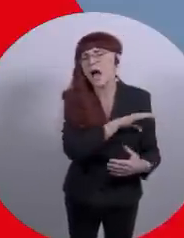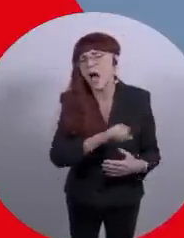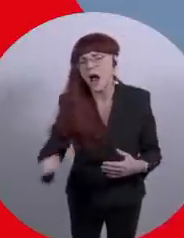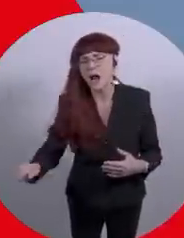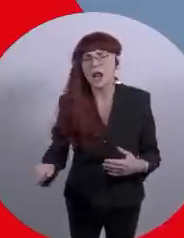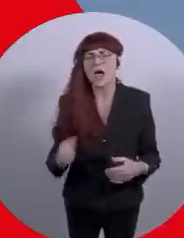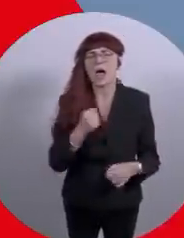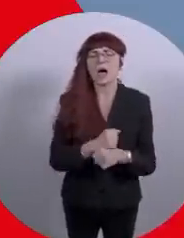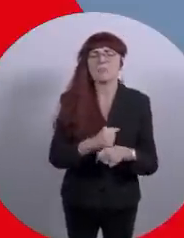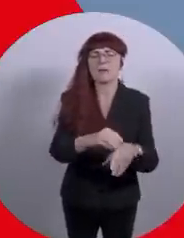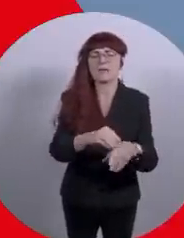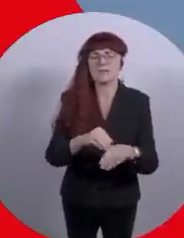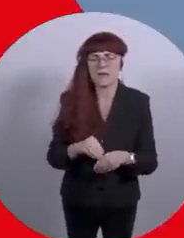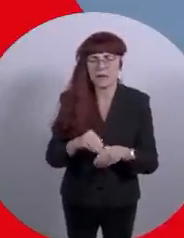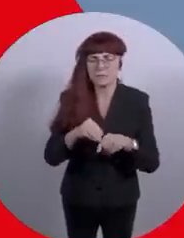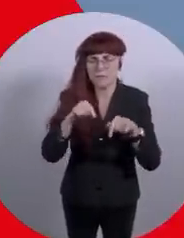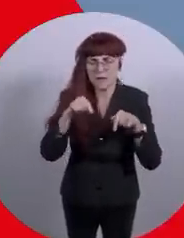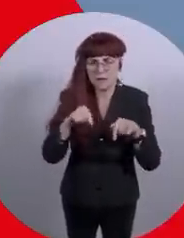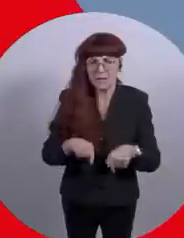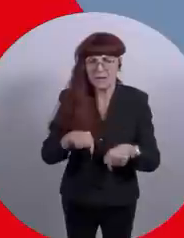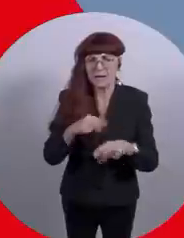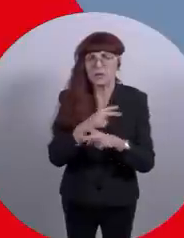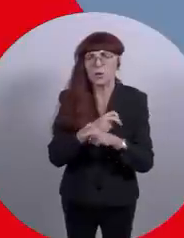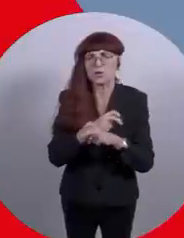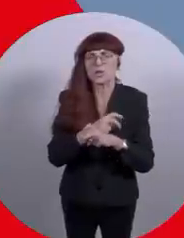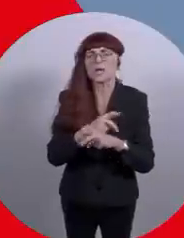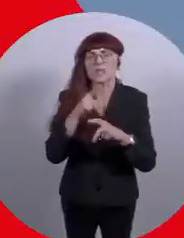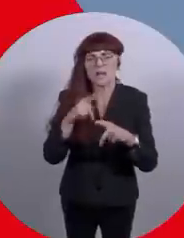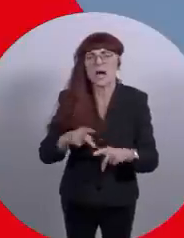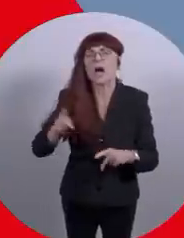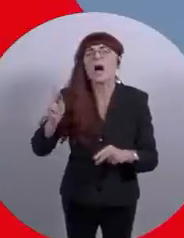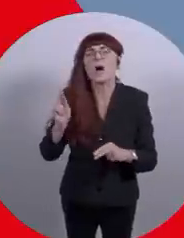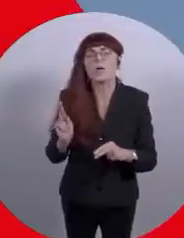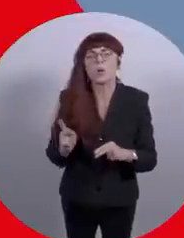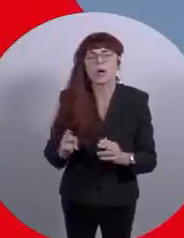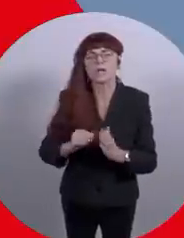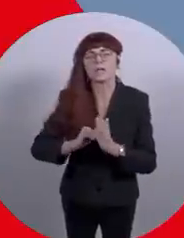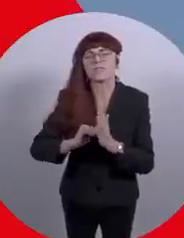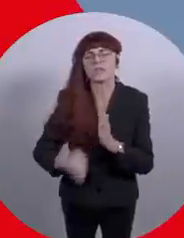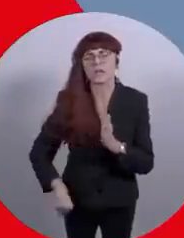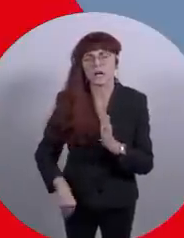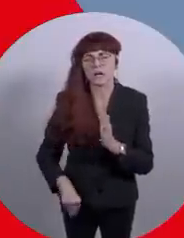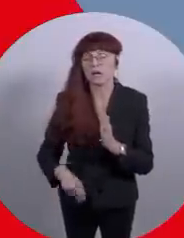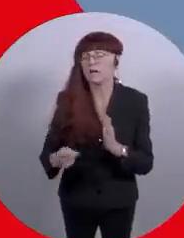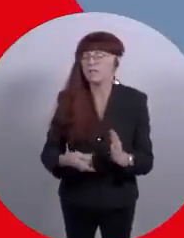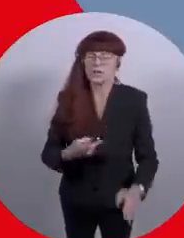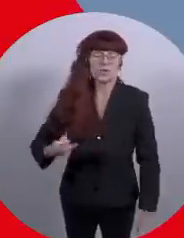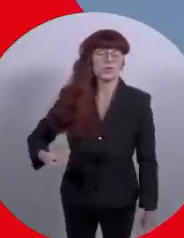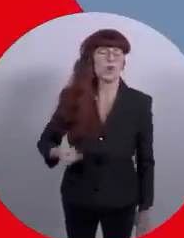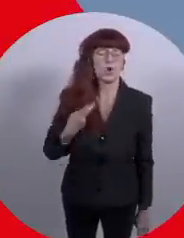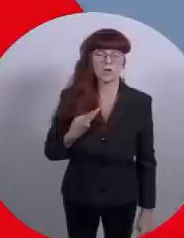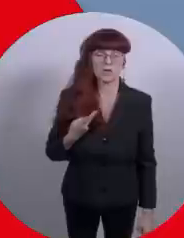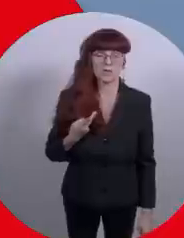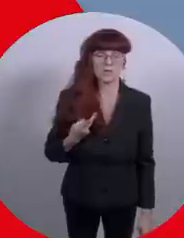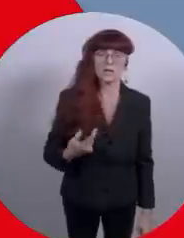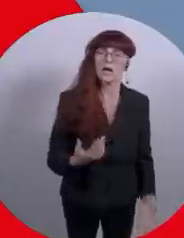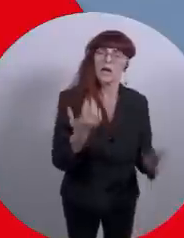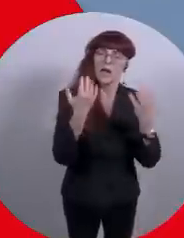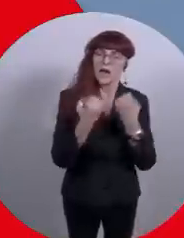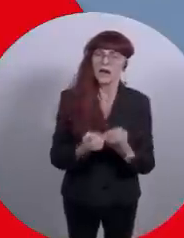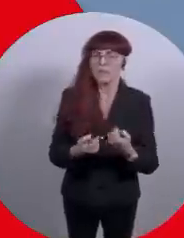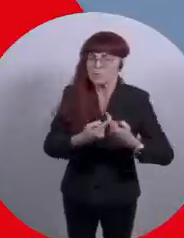arbeiten und wir sind sehr stolz auf das weil es ist das Ergebnis unserer